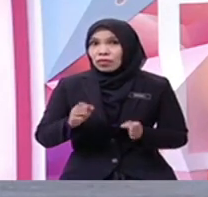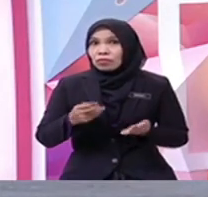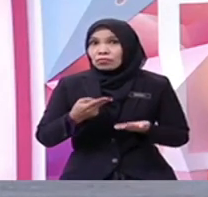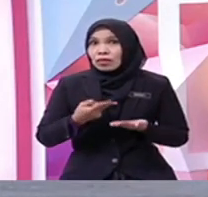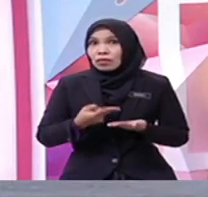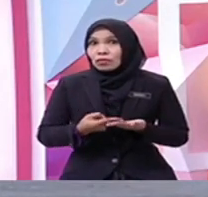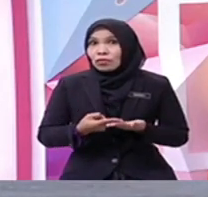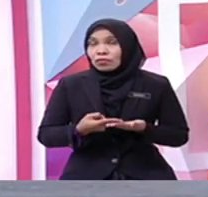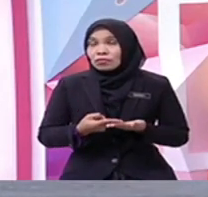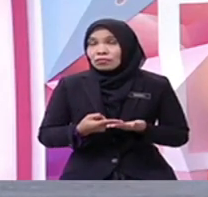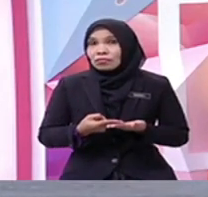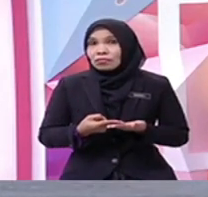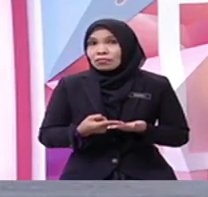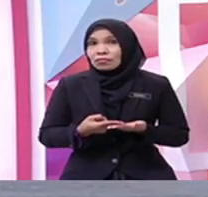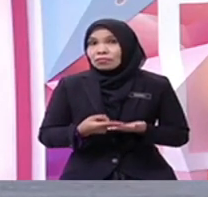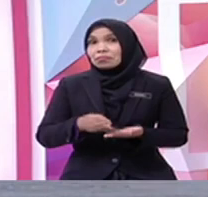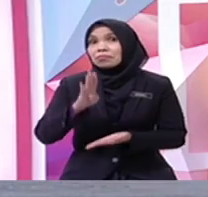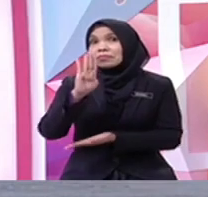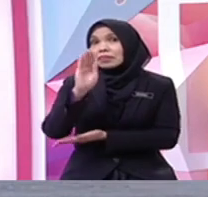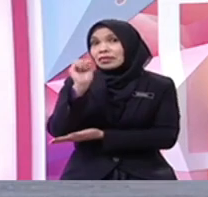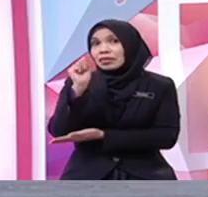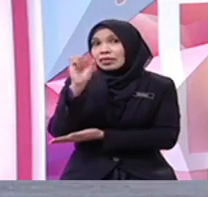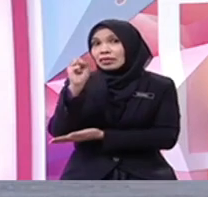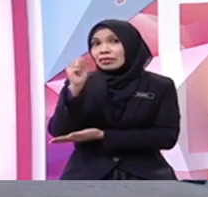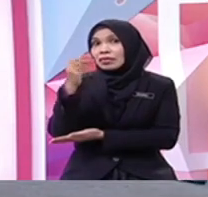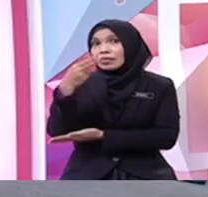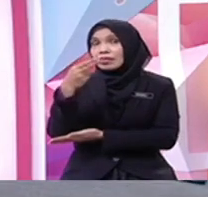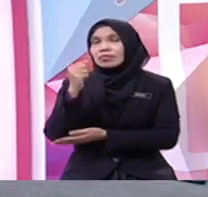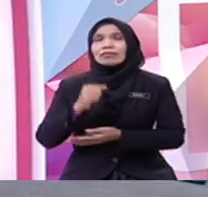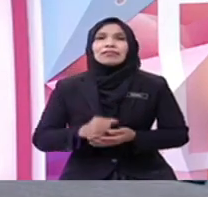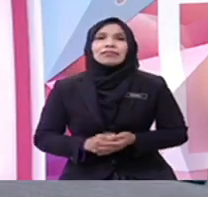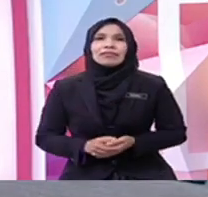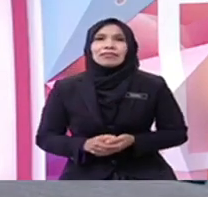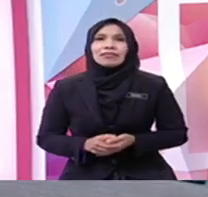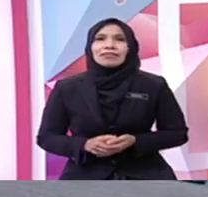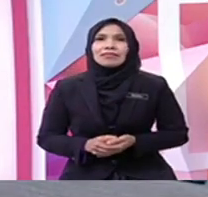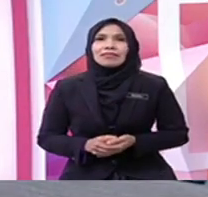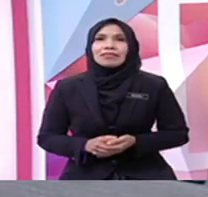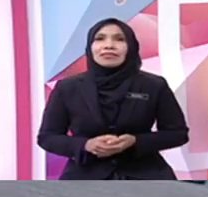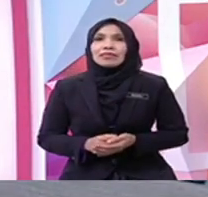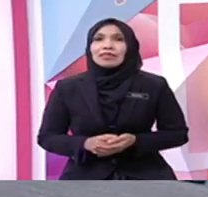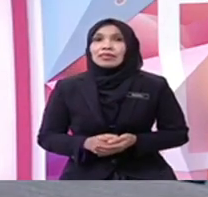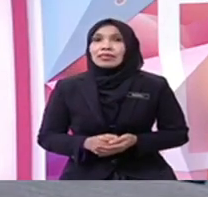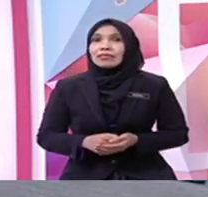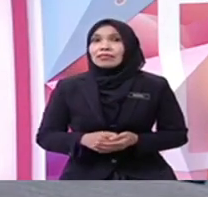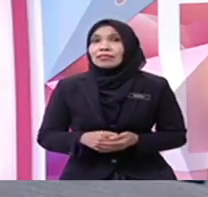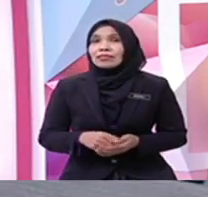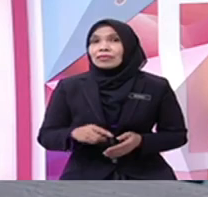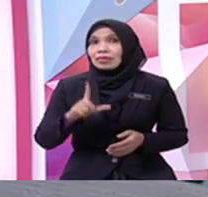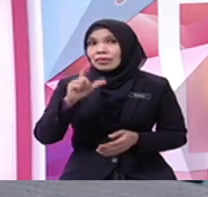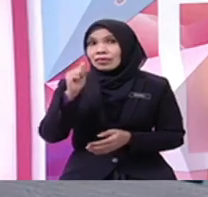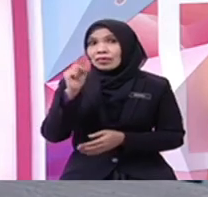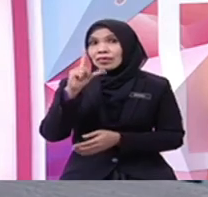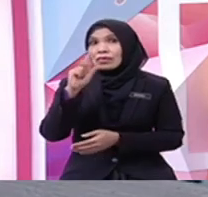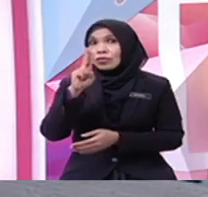kita tidak punya pastikan gitu penyeimbangkan panjang cc-nya seperti melalui Titian usang nih ya Jadi kita kena